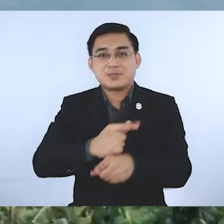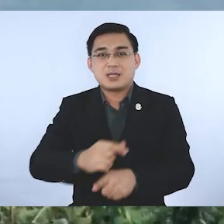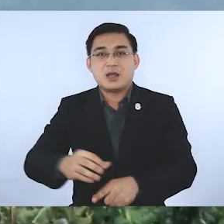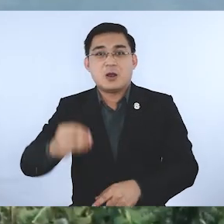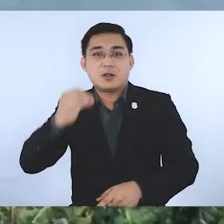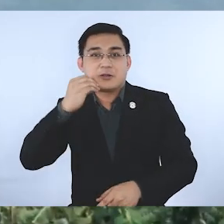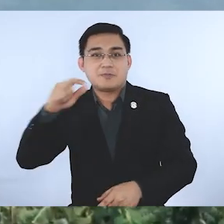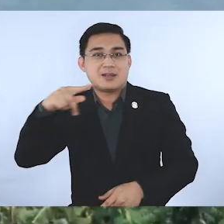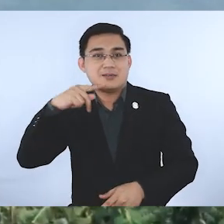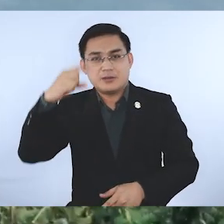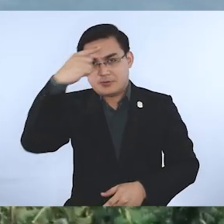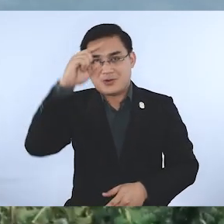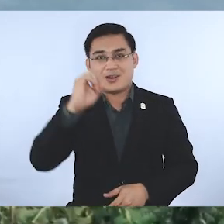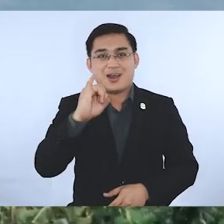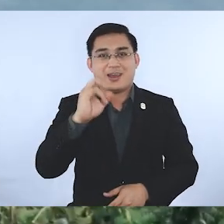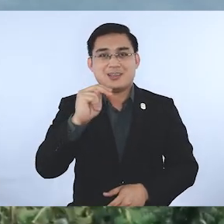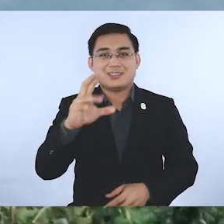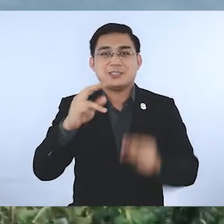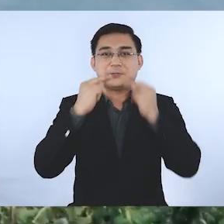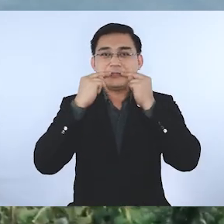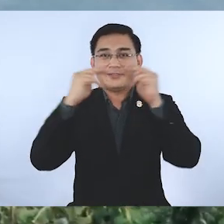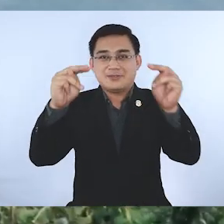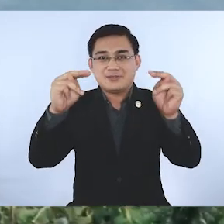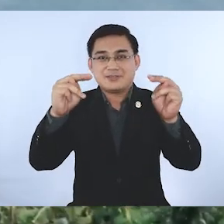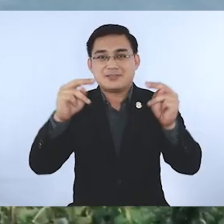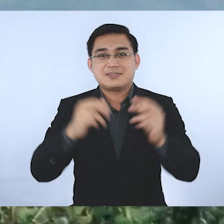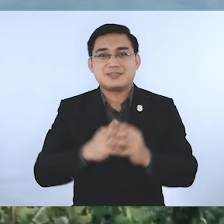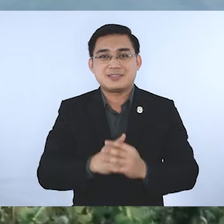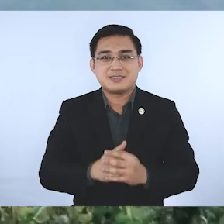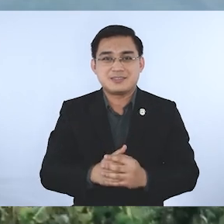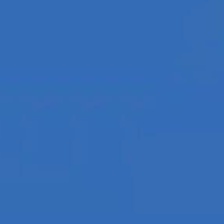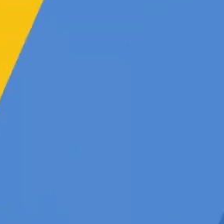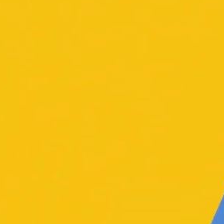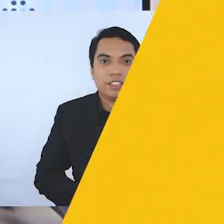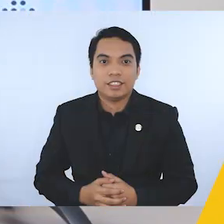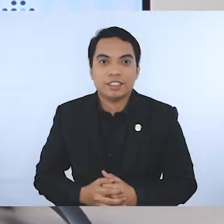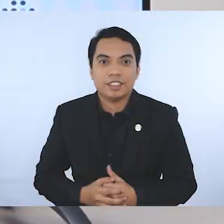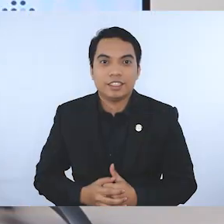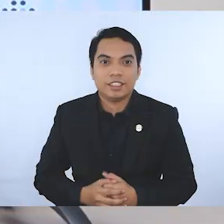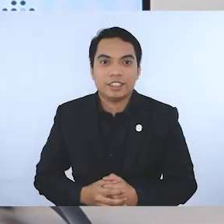Odiki Parahilyaga para sa Iglesia ni Cristo News Network.